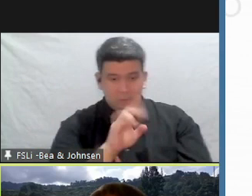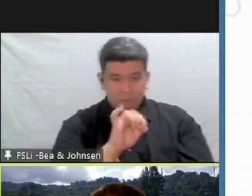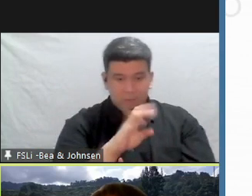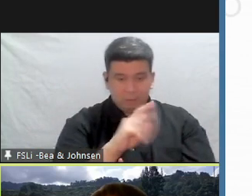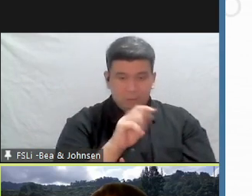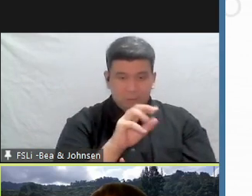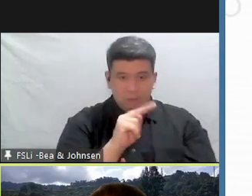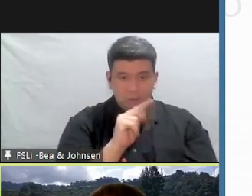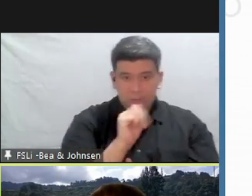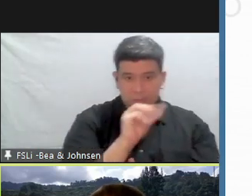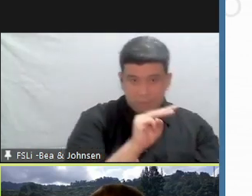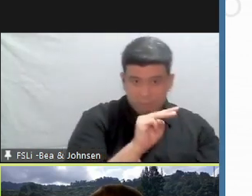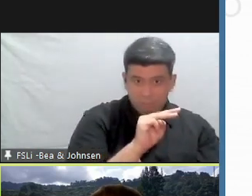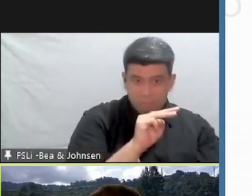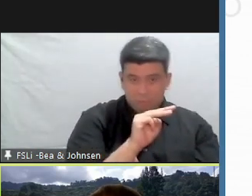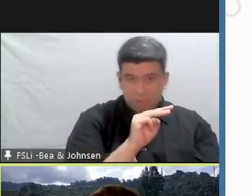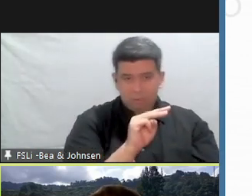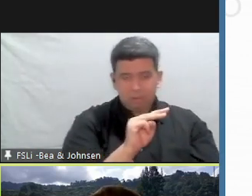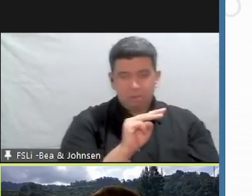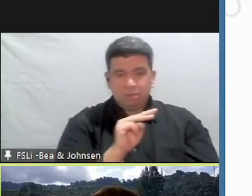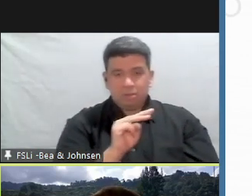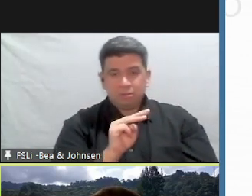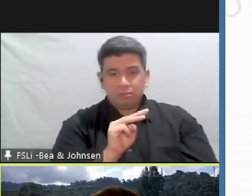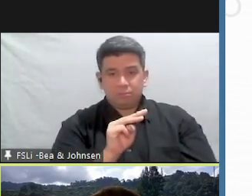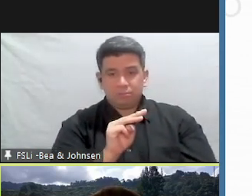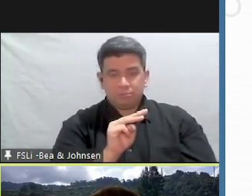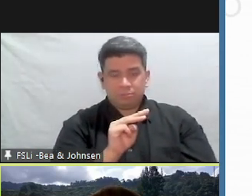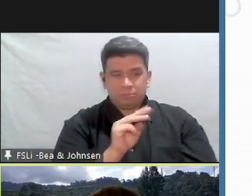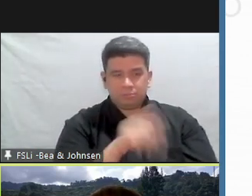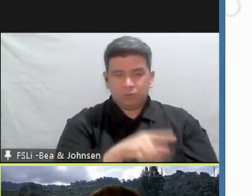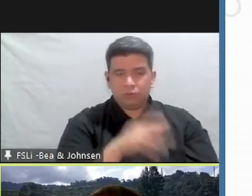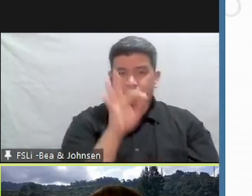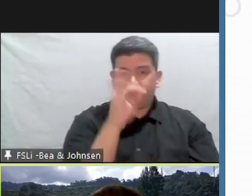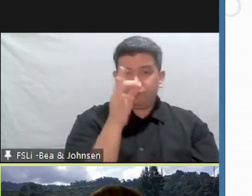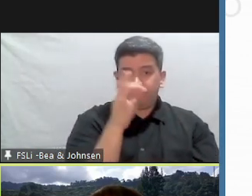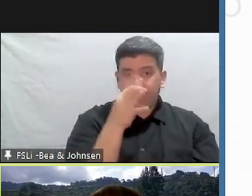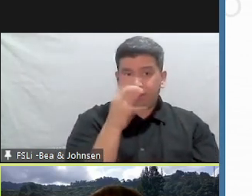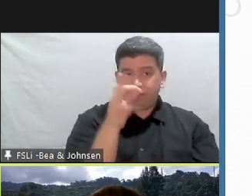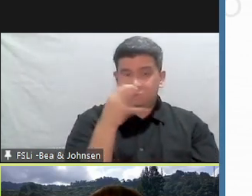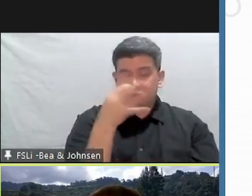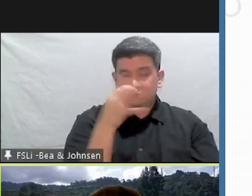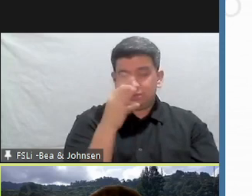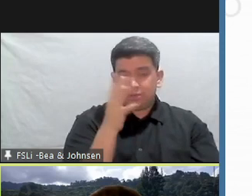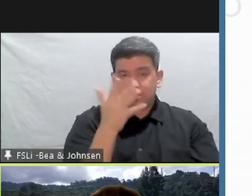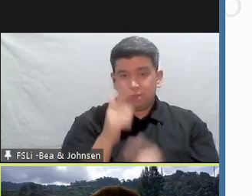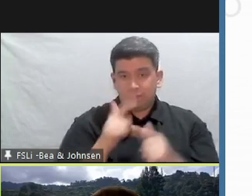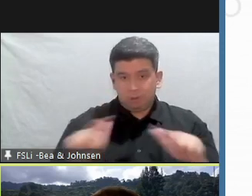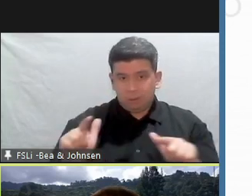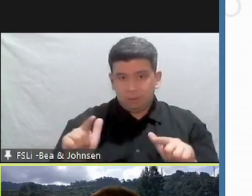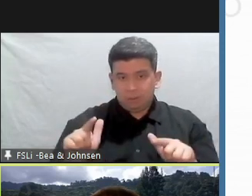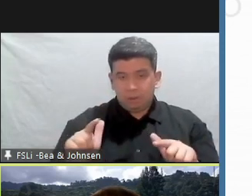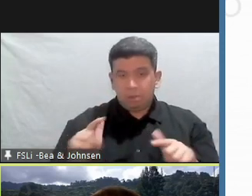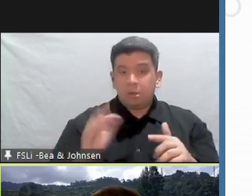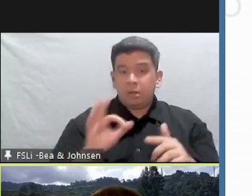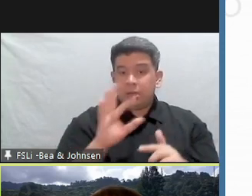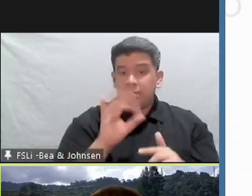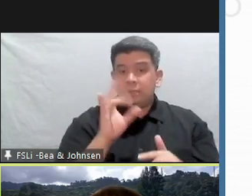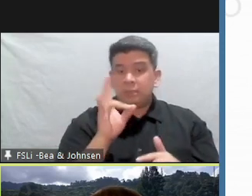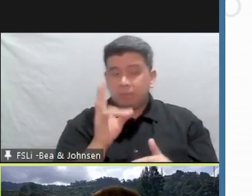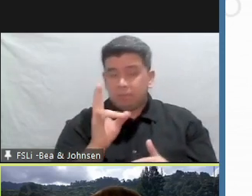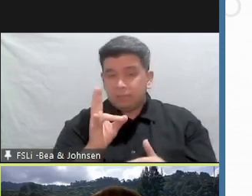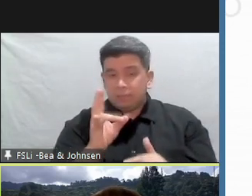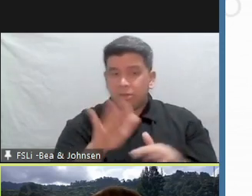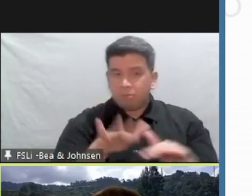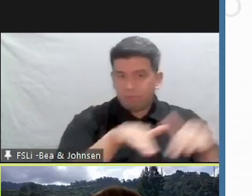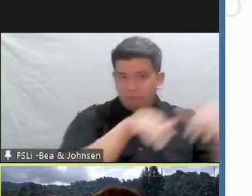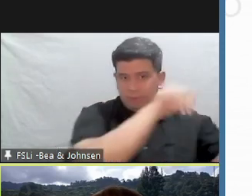kanilang colonial language. Tinanggal na nila ito at ginagamit nila yung kanilang Vietnamese na wika. Meron din silang